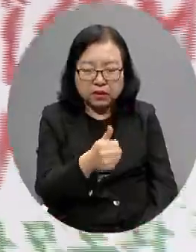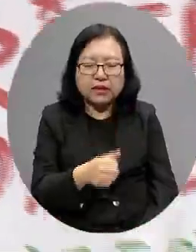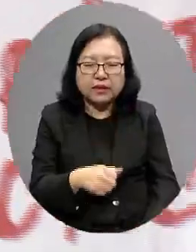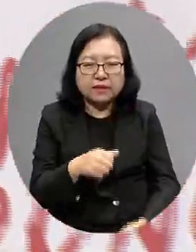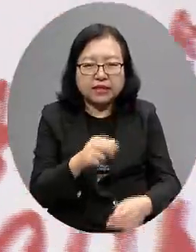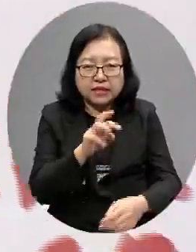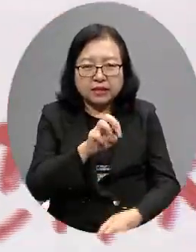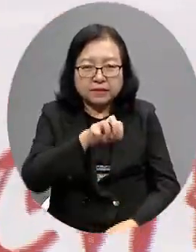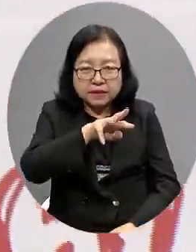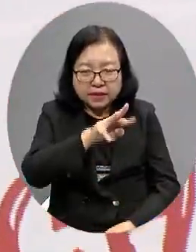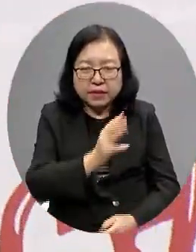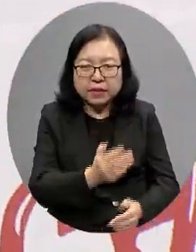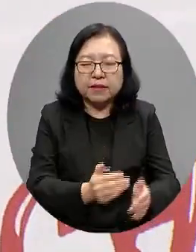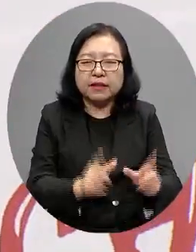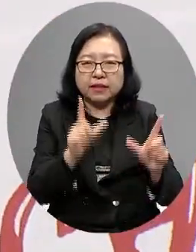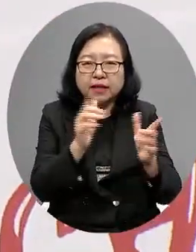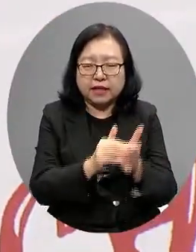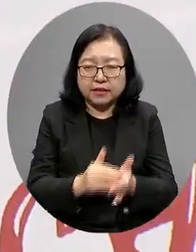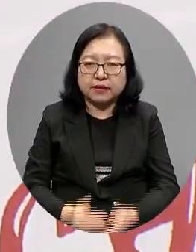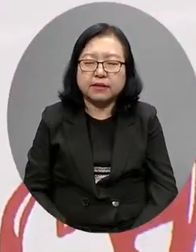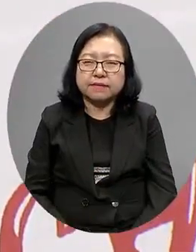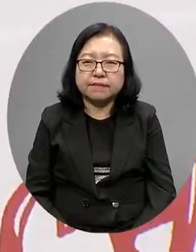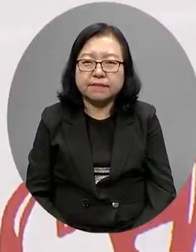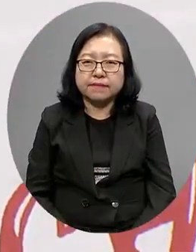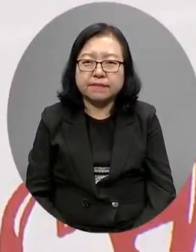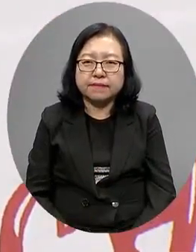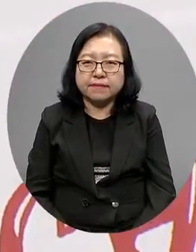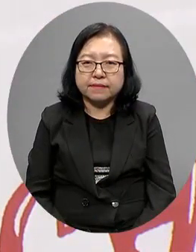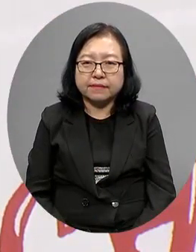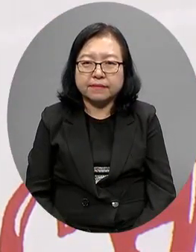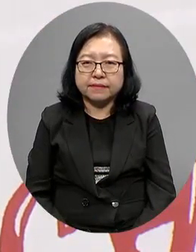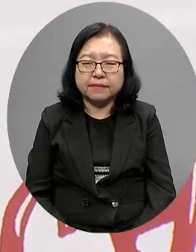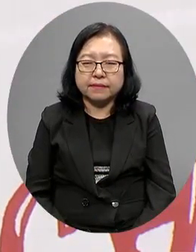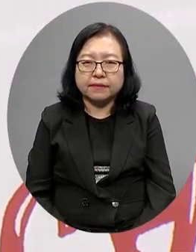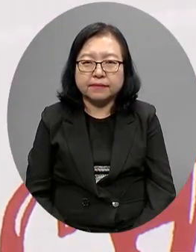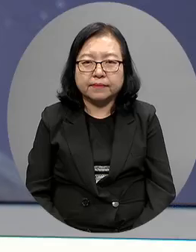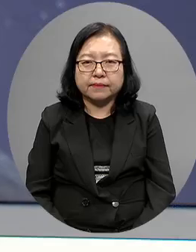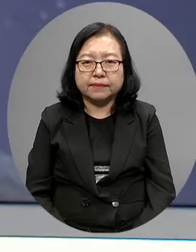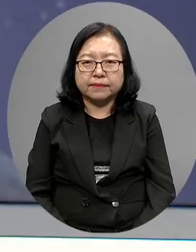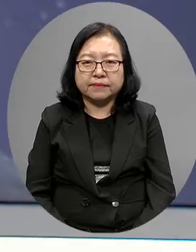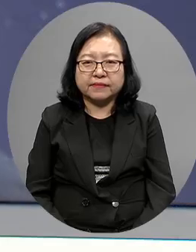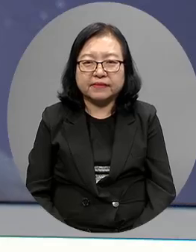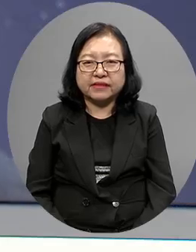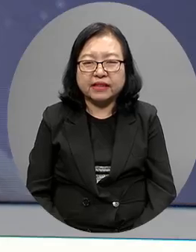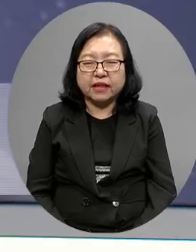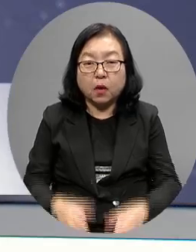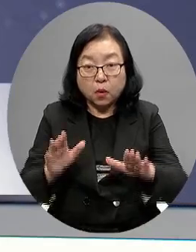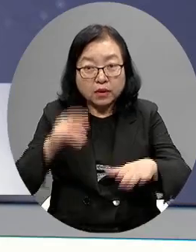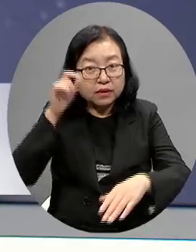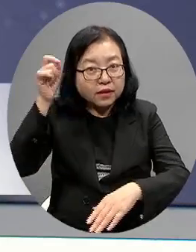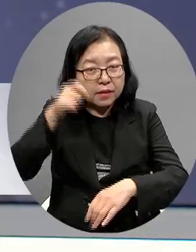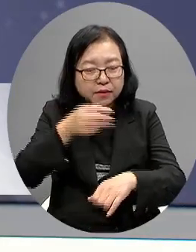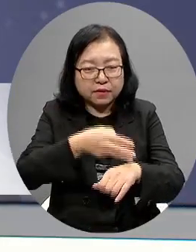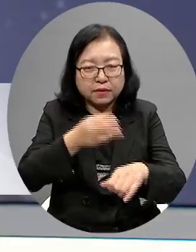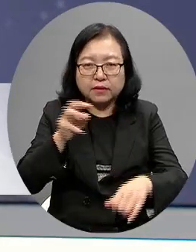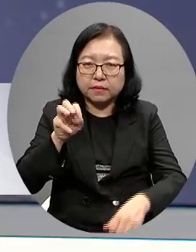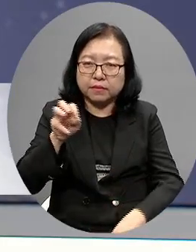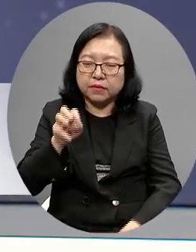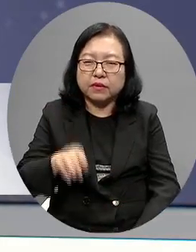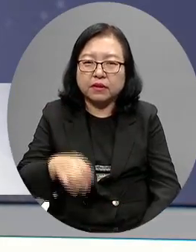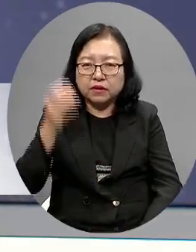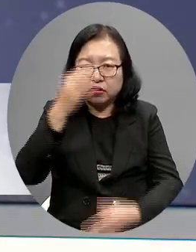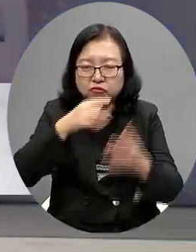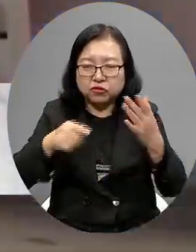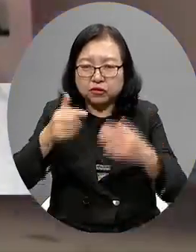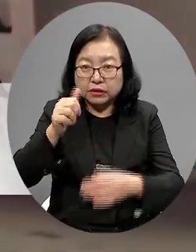23일까지 계속됩니다 MBC 뉴스 허지 있니다 오늘 새벽 3시 30분 쯤